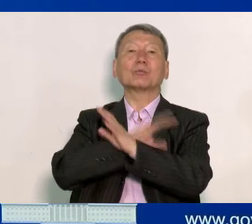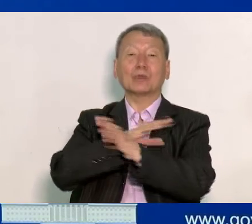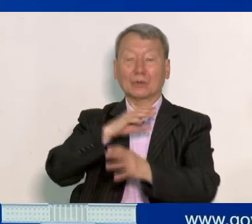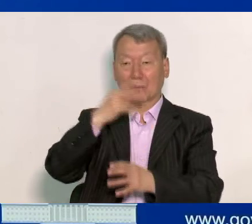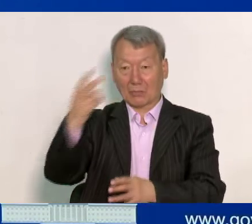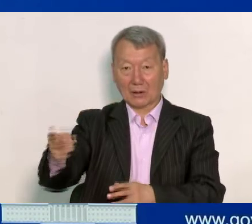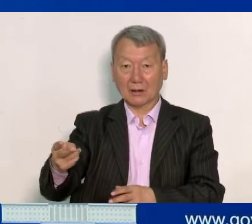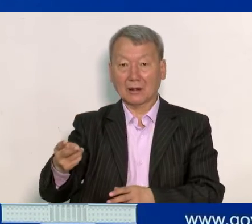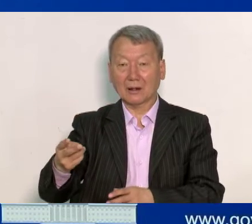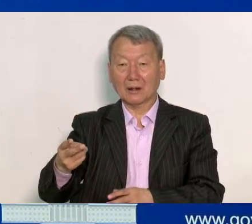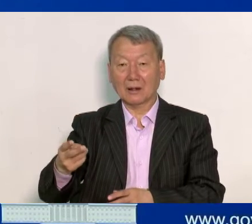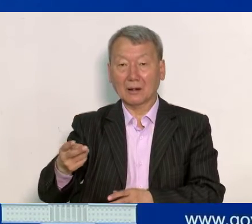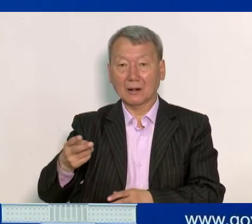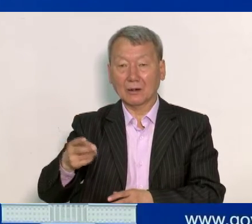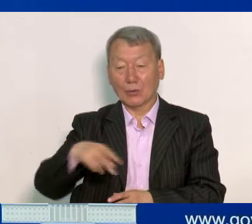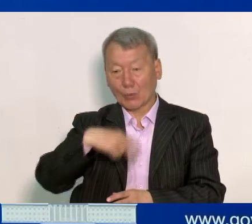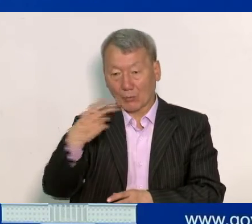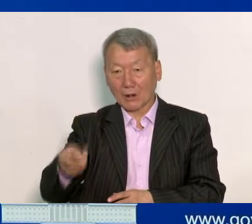показались, и